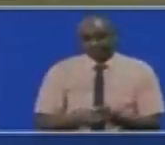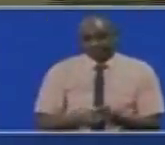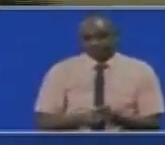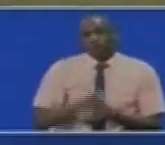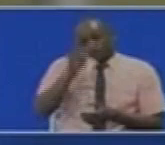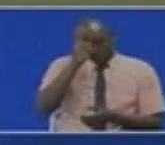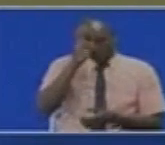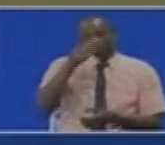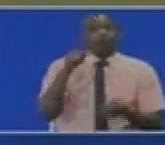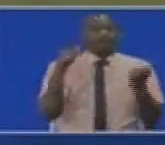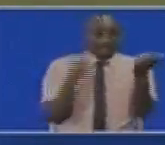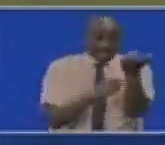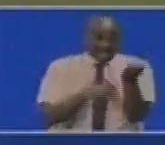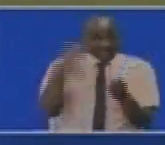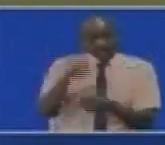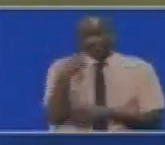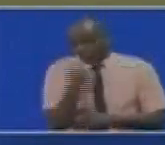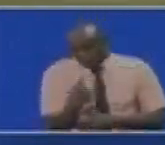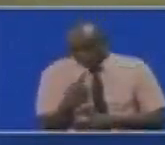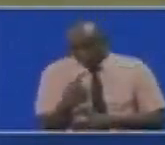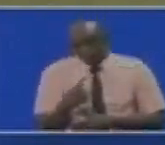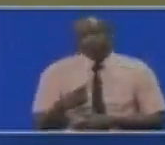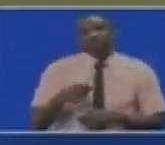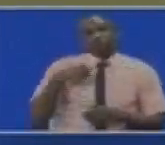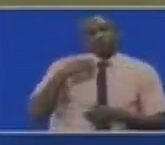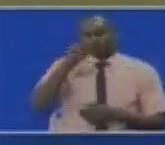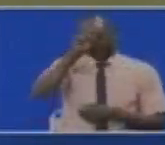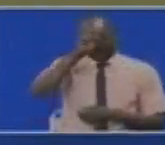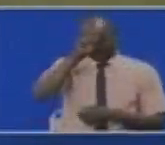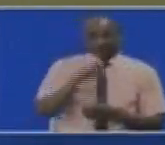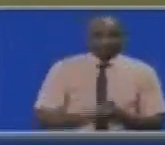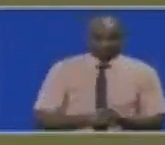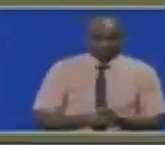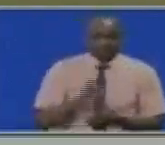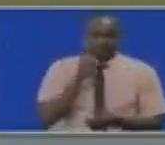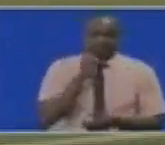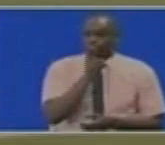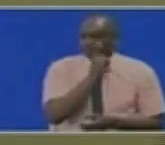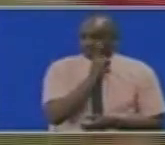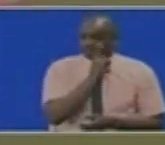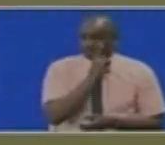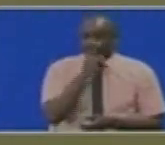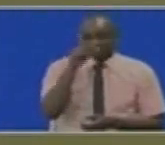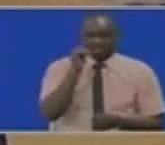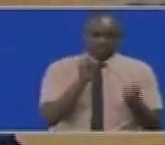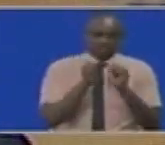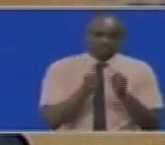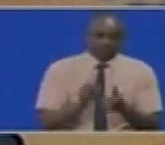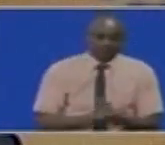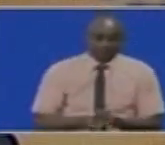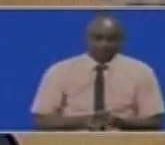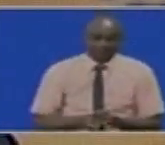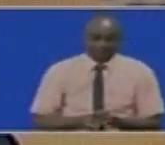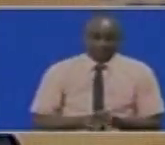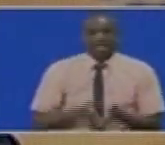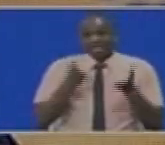Polisi ya Ghana nayo ilipata ushindi wa bao moja kwa sufuri dhidi ya Shakia ya Misri. Robinson Okenye, KTN Michezo.